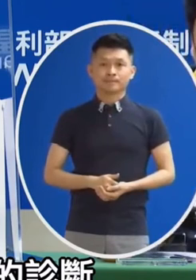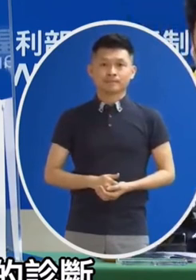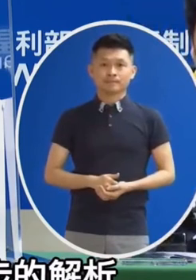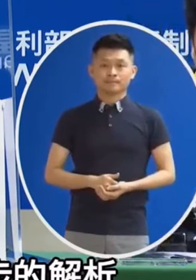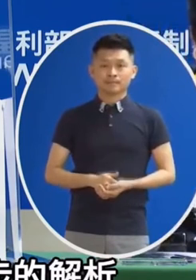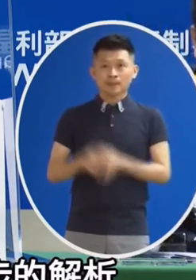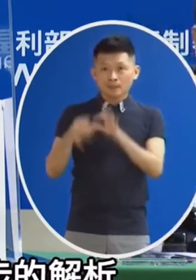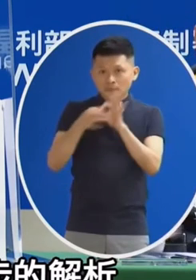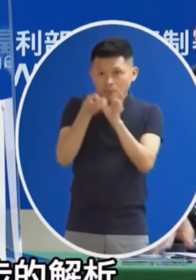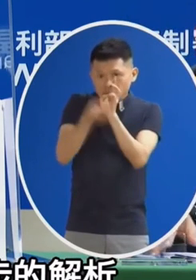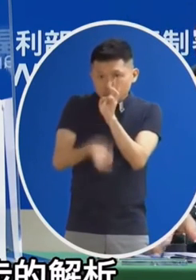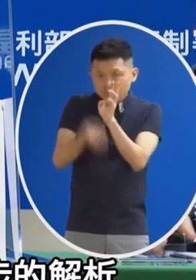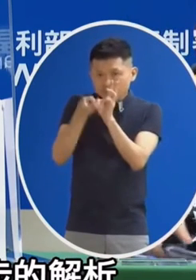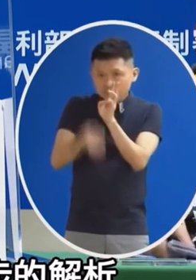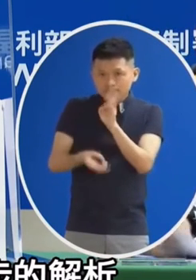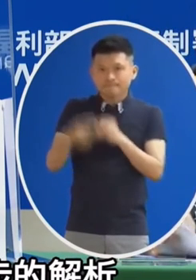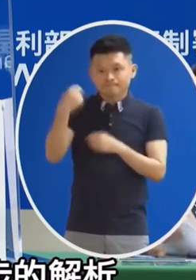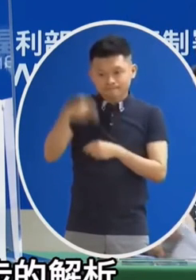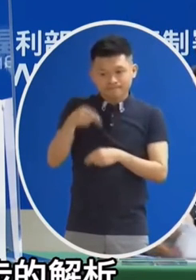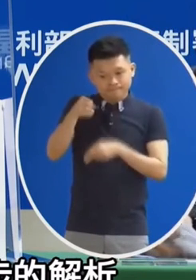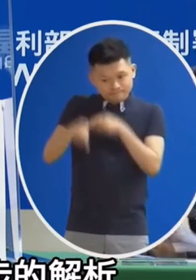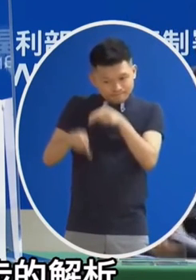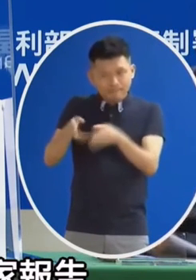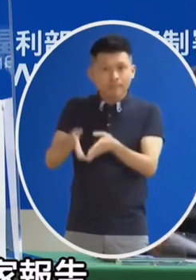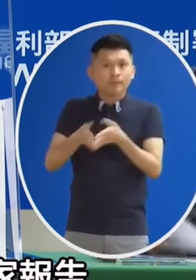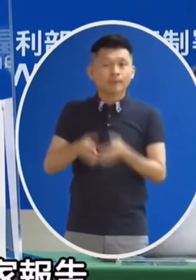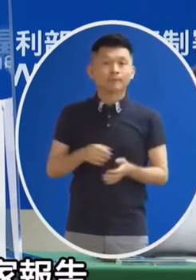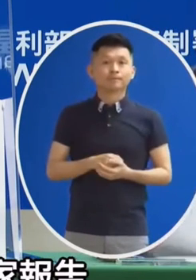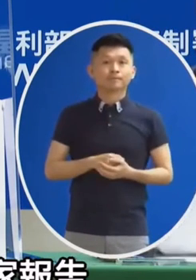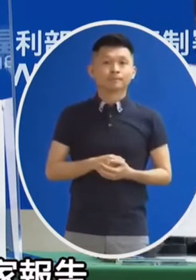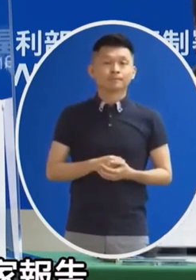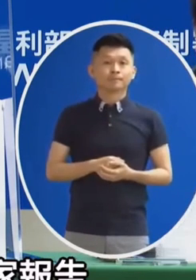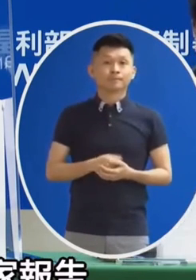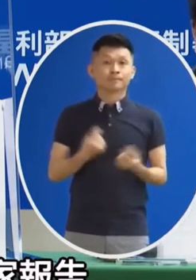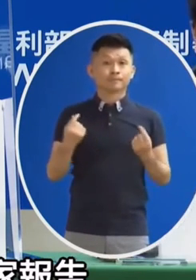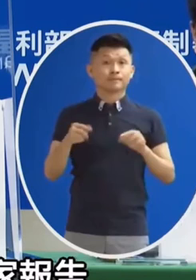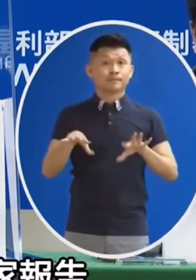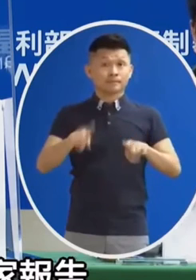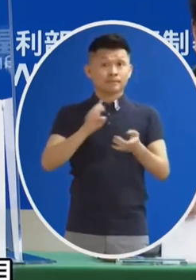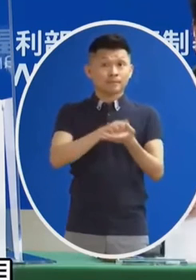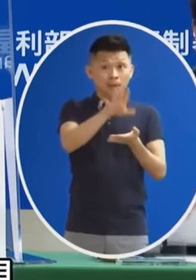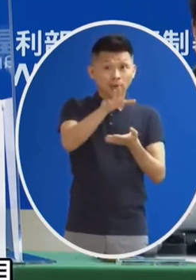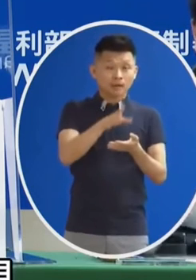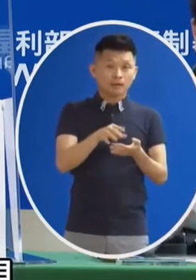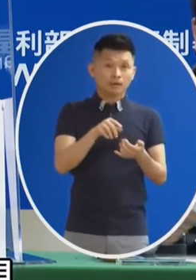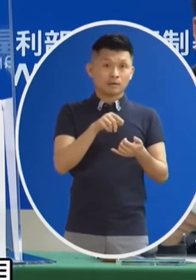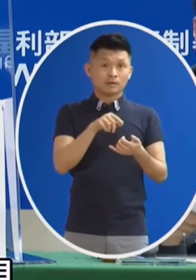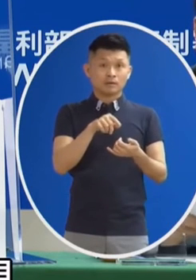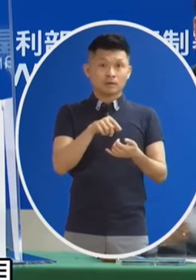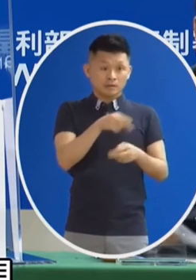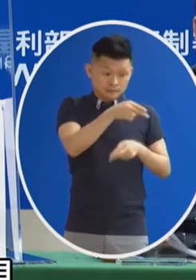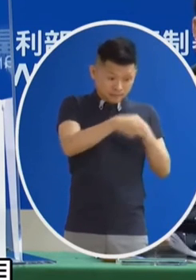所以相关的还要做更进一步的解析。像这个案子也想跟大家报告一下，那是解剖后的